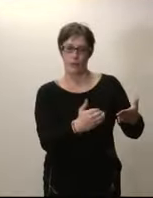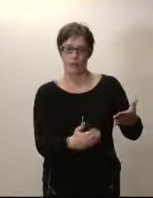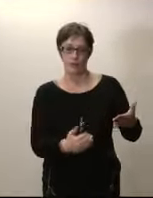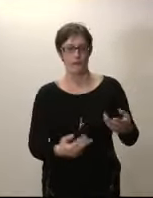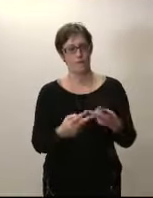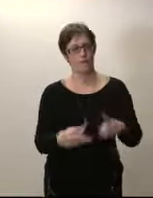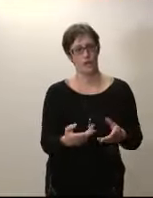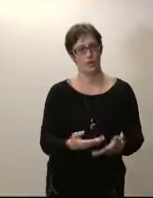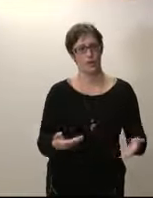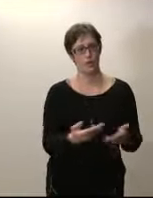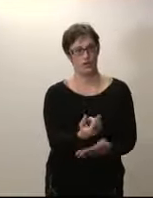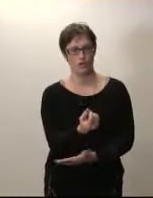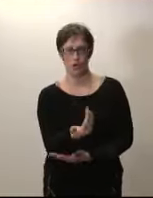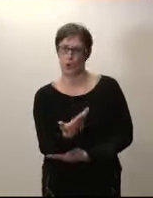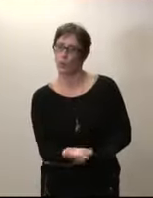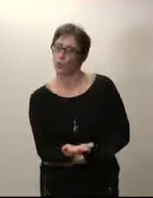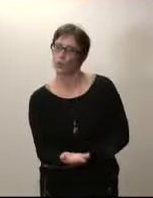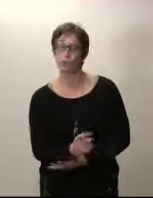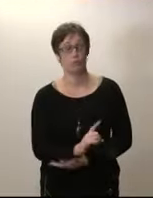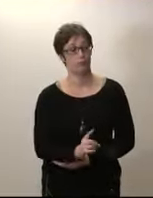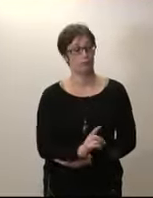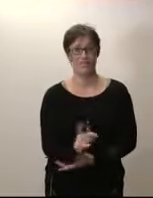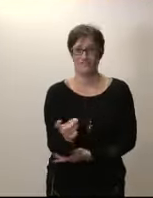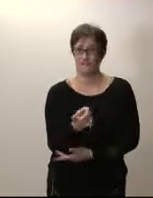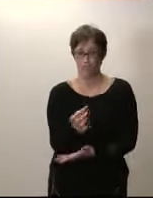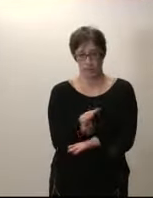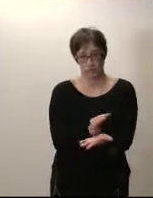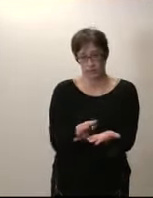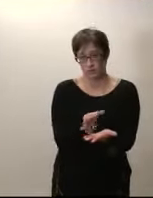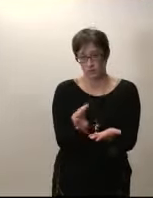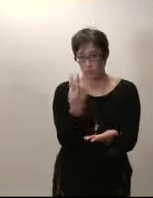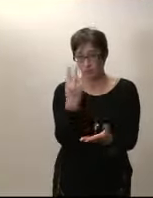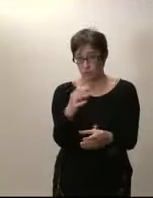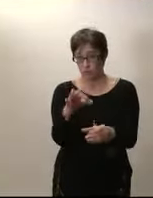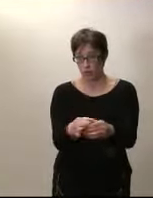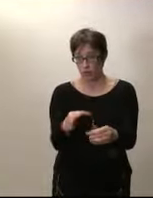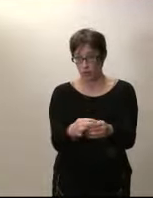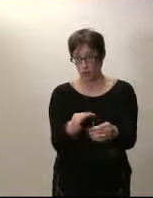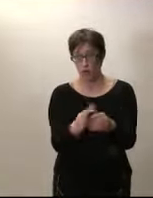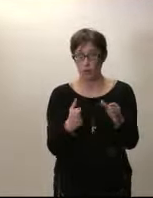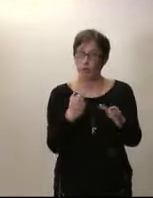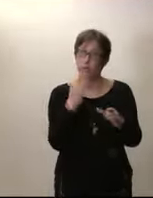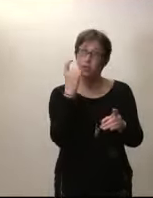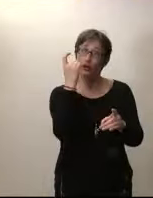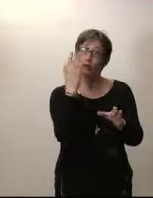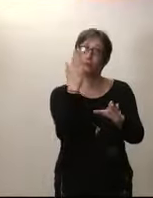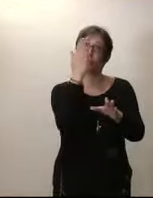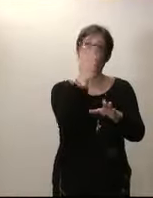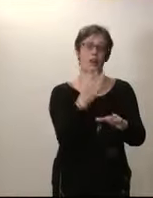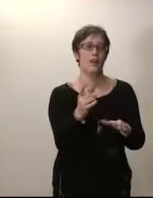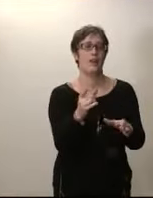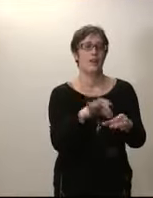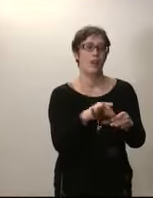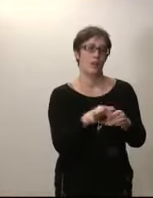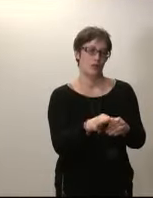C'est lié à votre tactique, je dirais même à votre stratégie électorale déjà en prévision des élections 2020. C'est ça que vous faites aujourd'hui. C'est